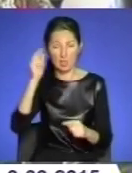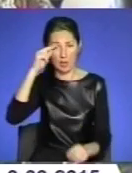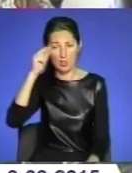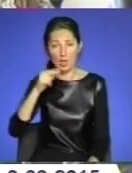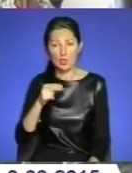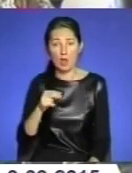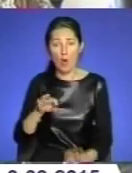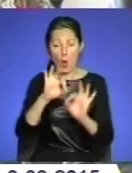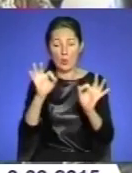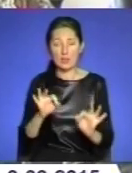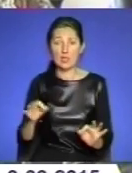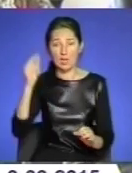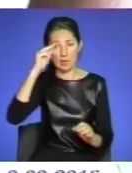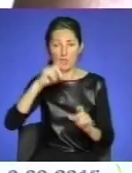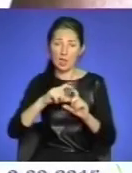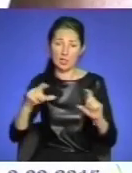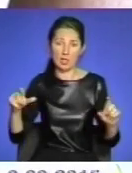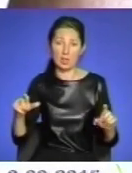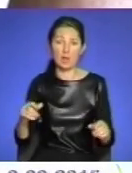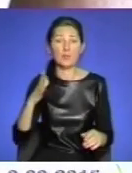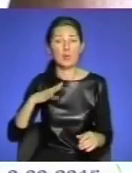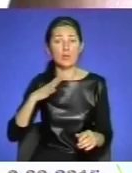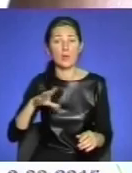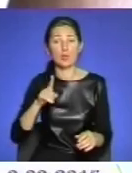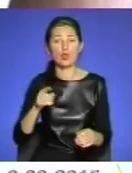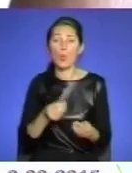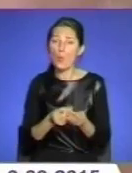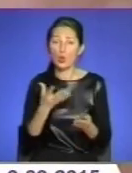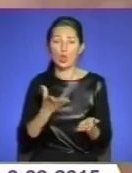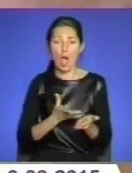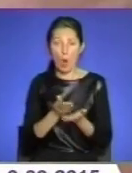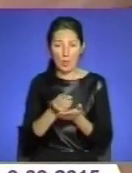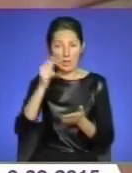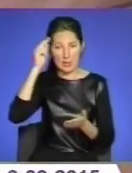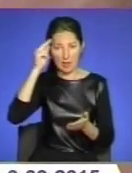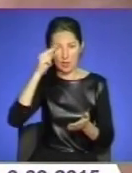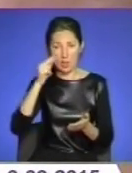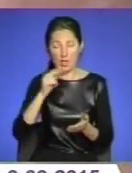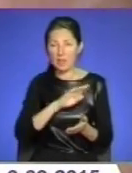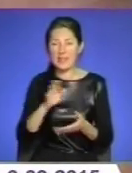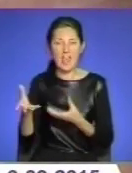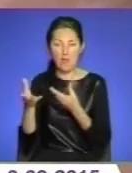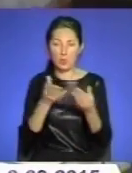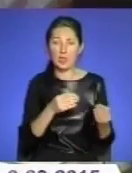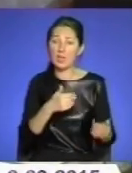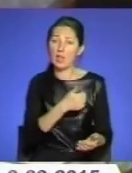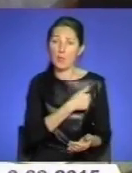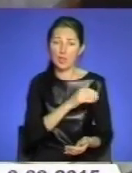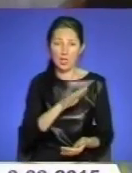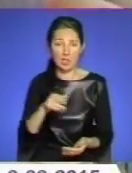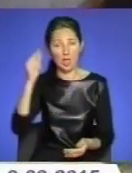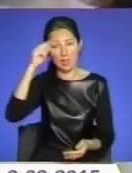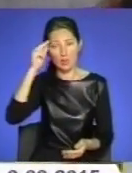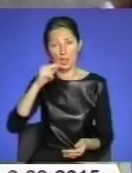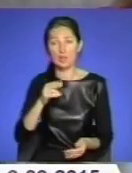в мистецьких навчальних закладах. Сподіваємося, що подорожчання оплати за навчання не вплине на бажання дітей